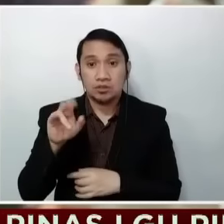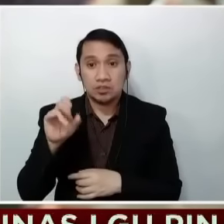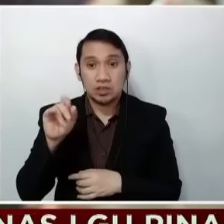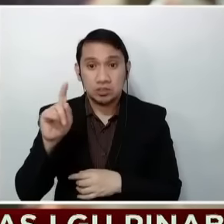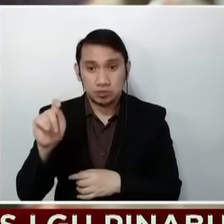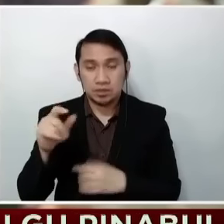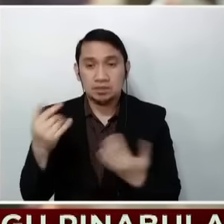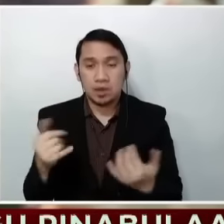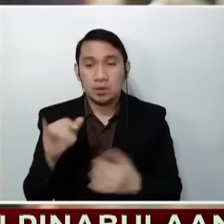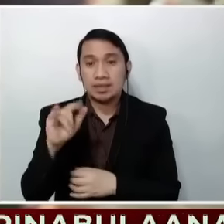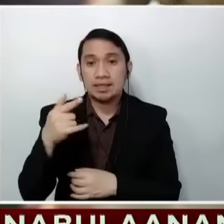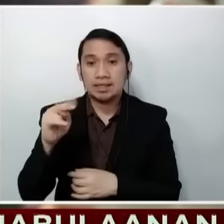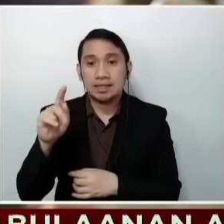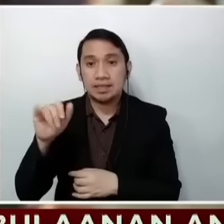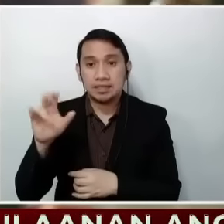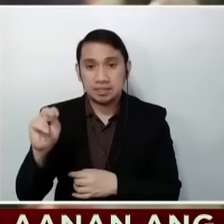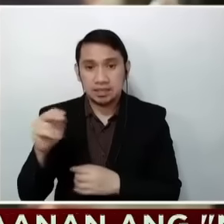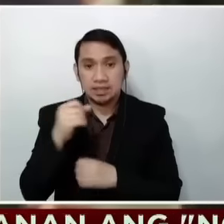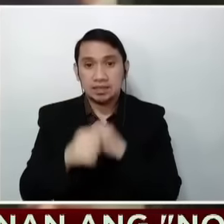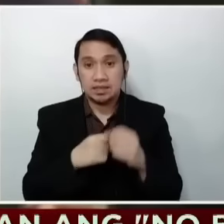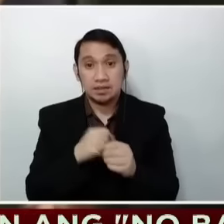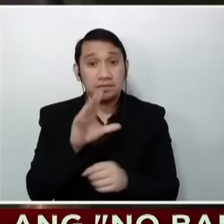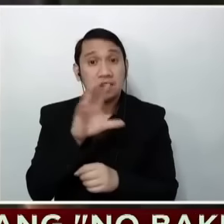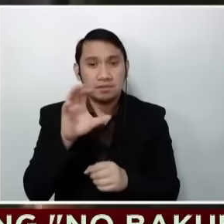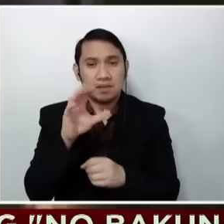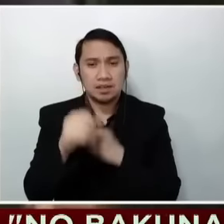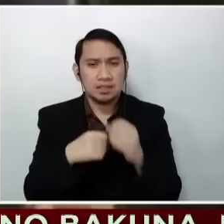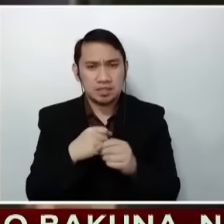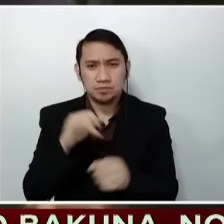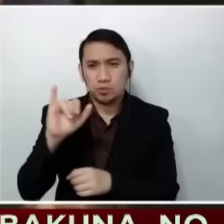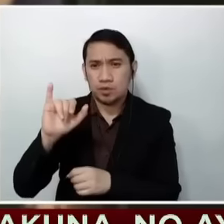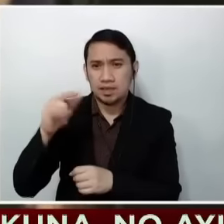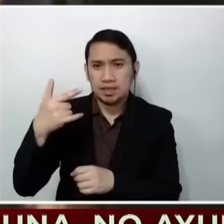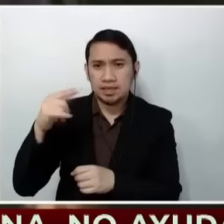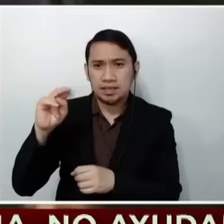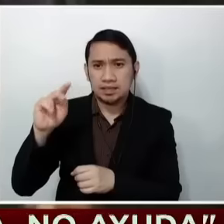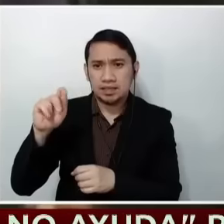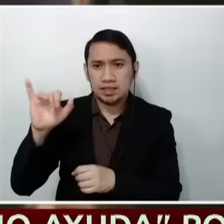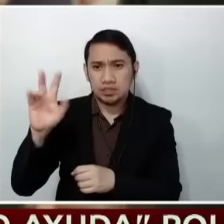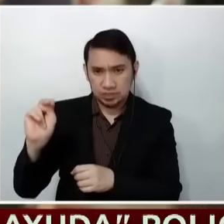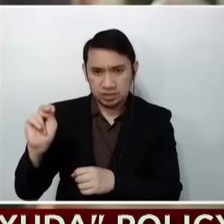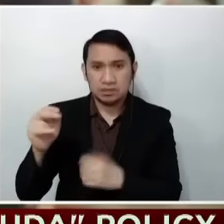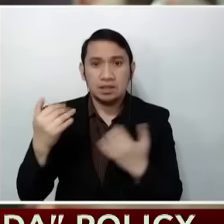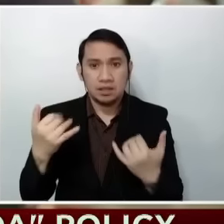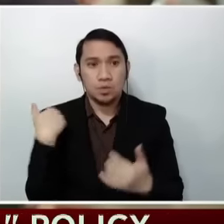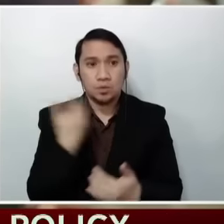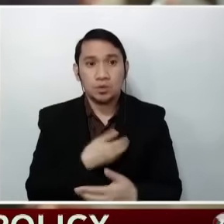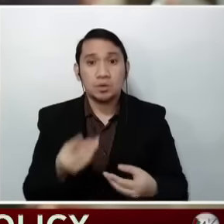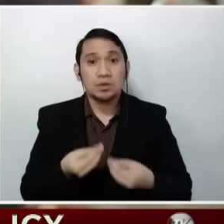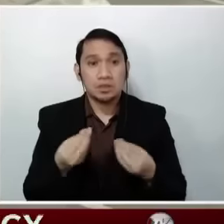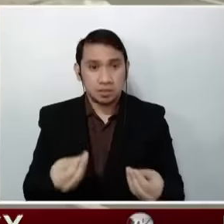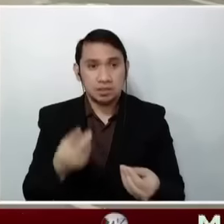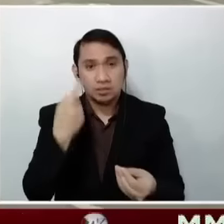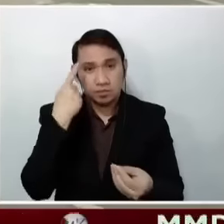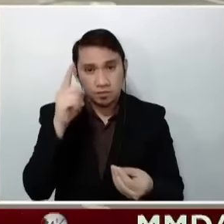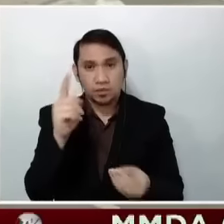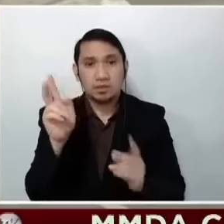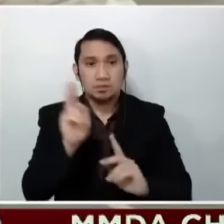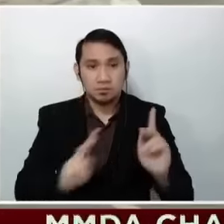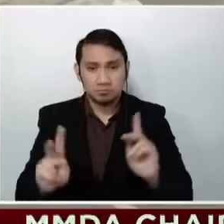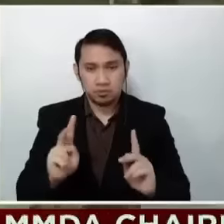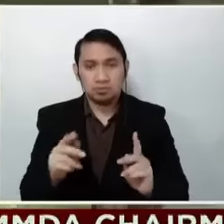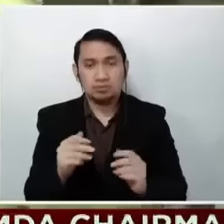year, 500 years. So we want to give ourselves to the others.